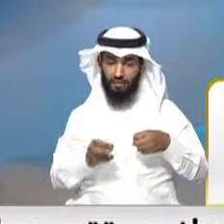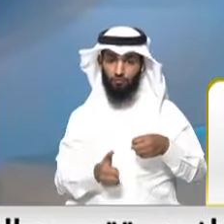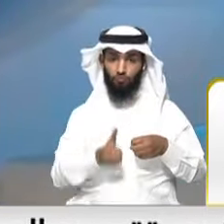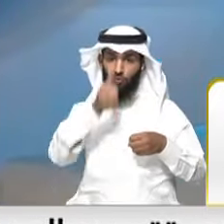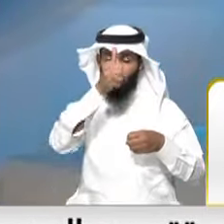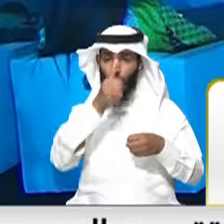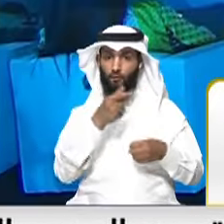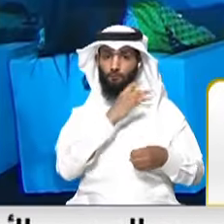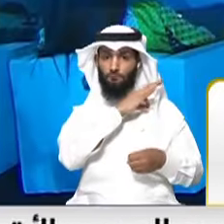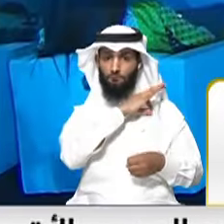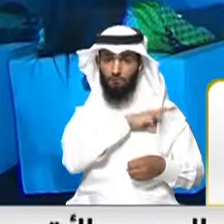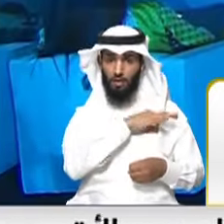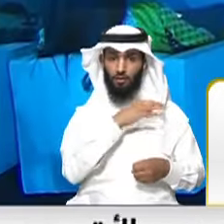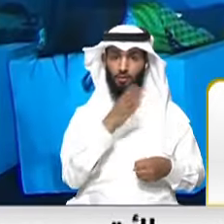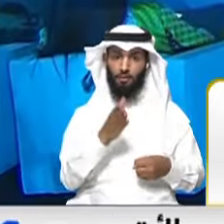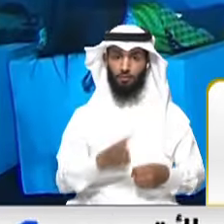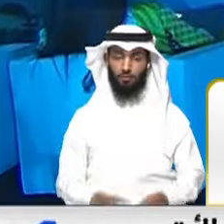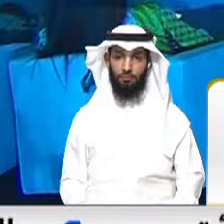منخفض،